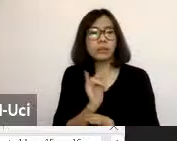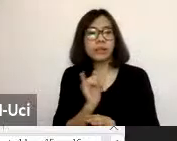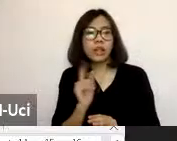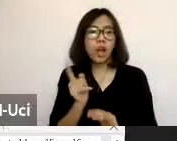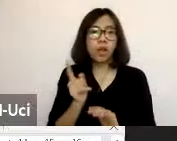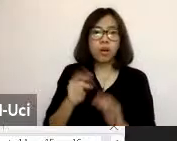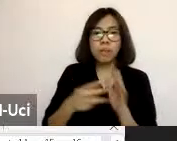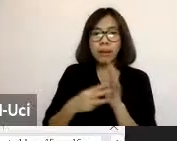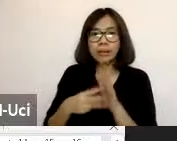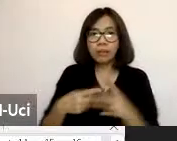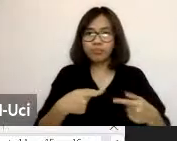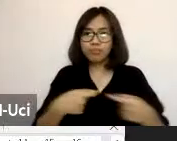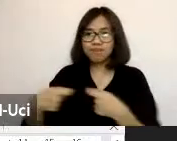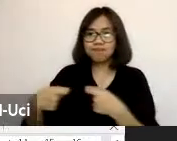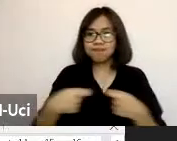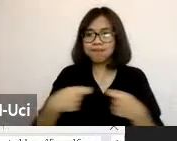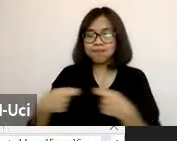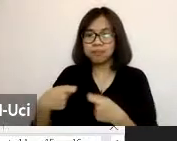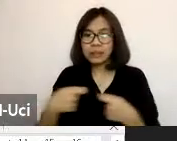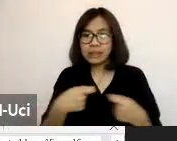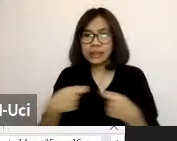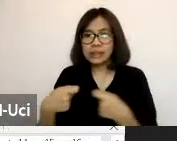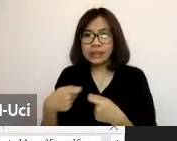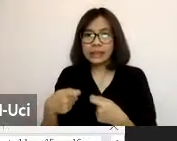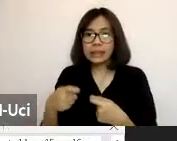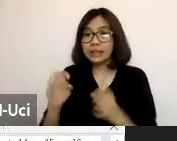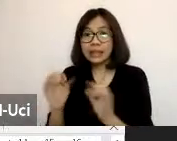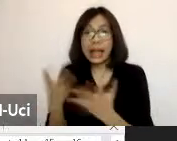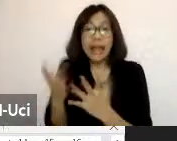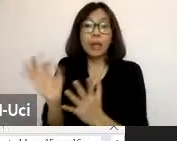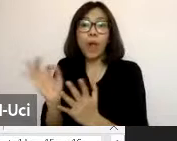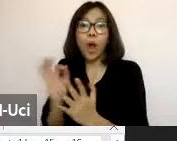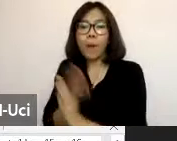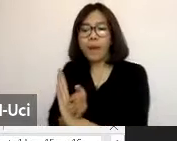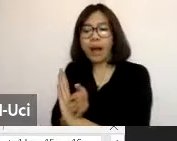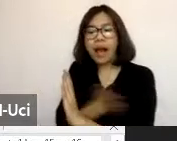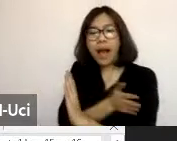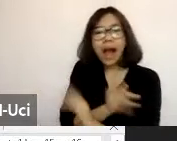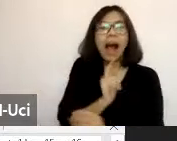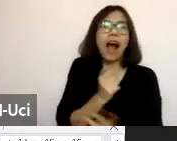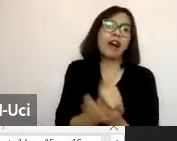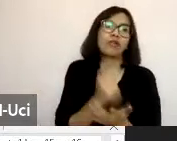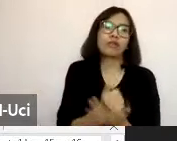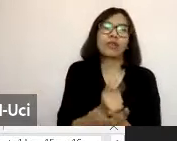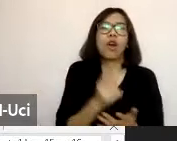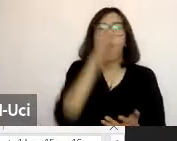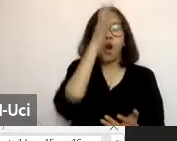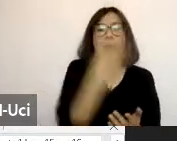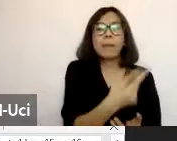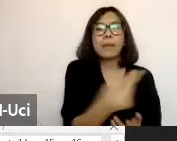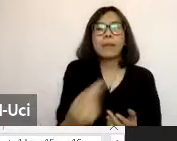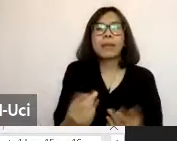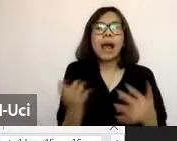Hai pendeta itu juga ada akses keadilan terhadap konsumen